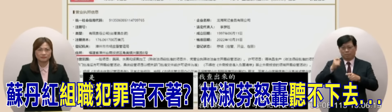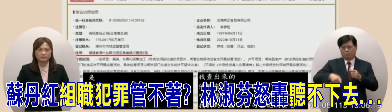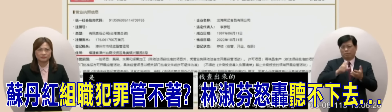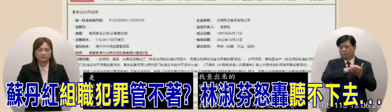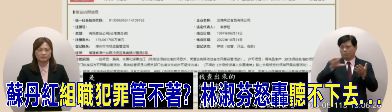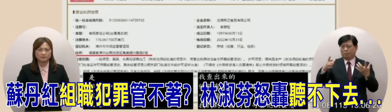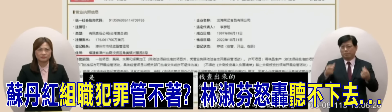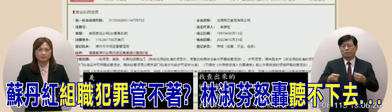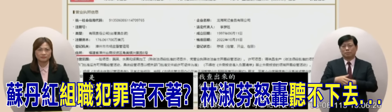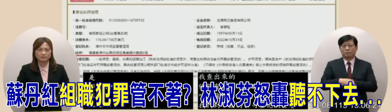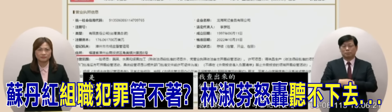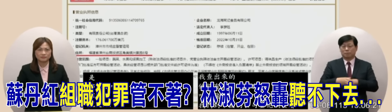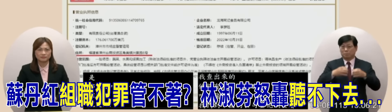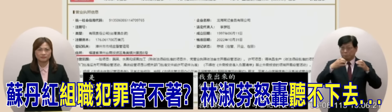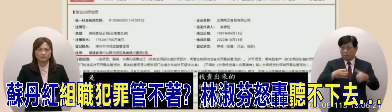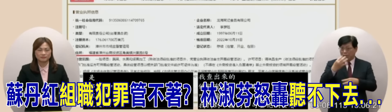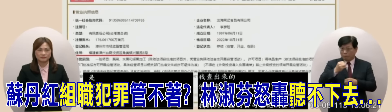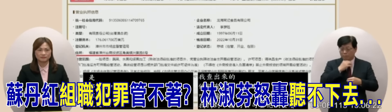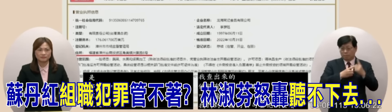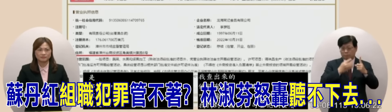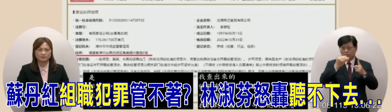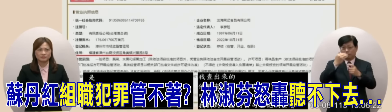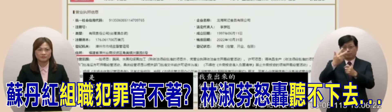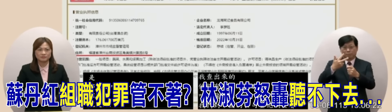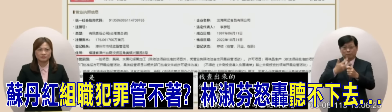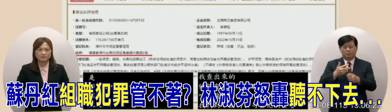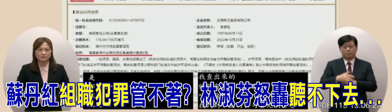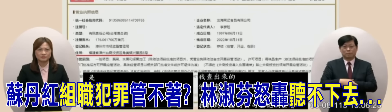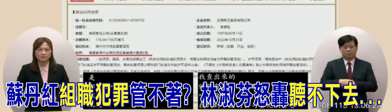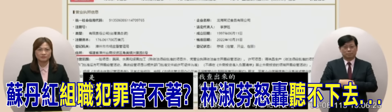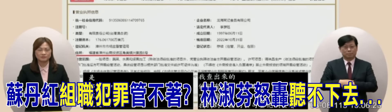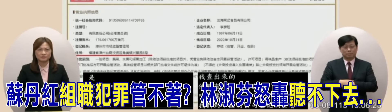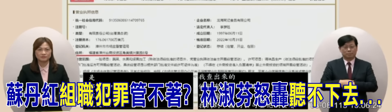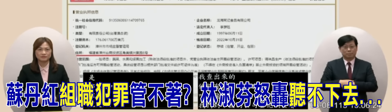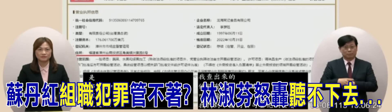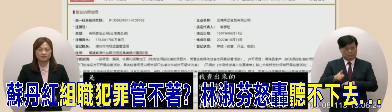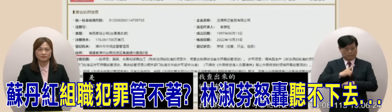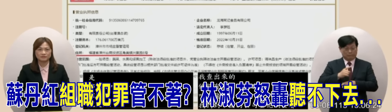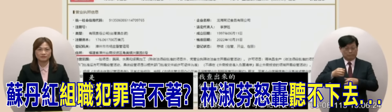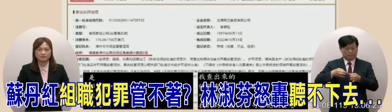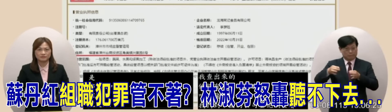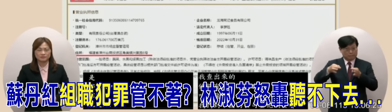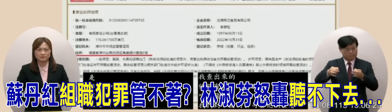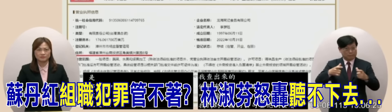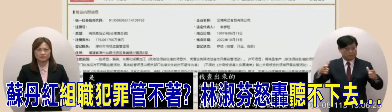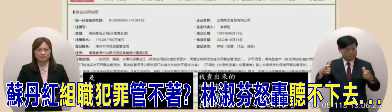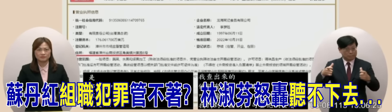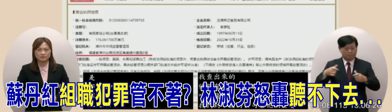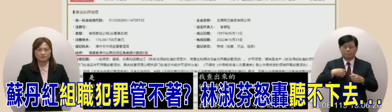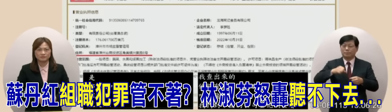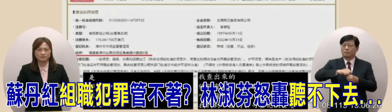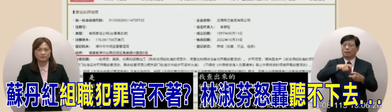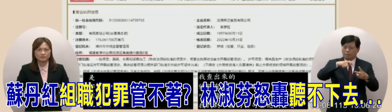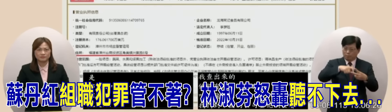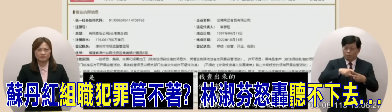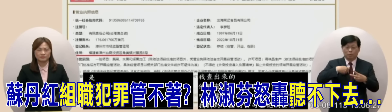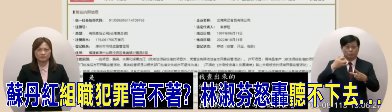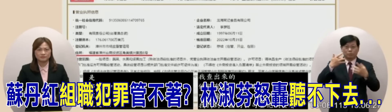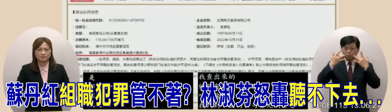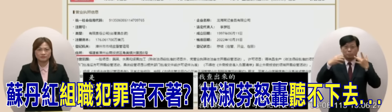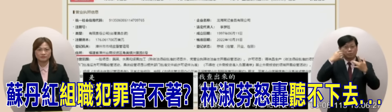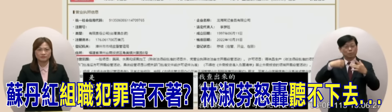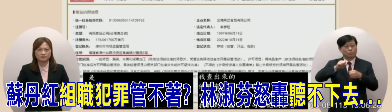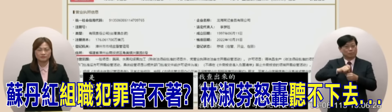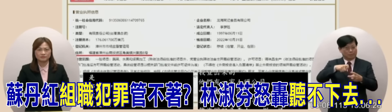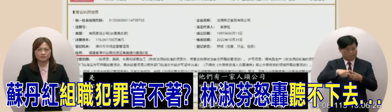样，成立日期1997，他做了营业范围加工蔬菜水果加